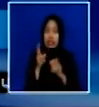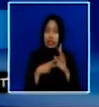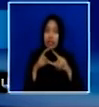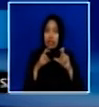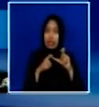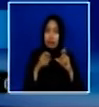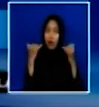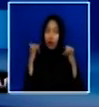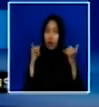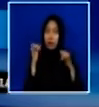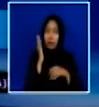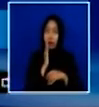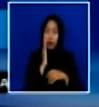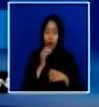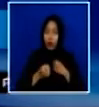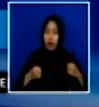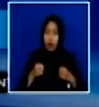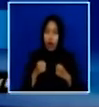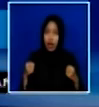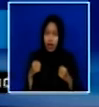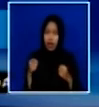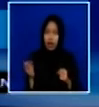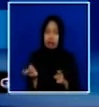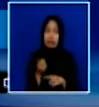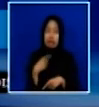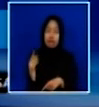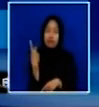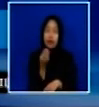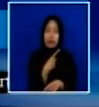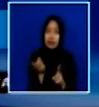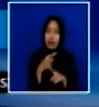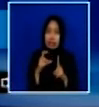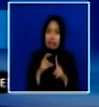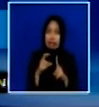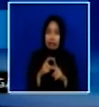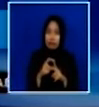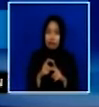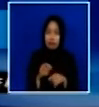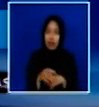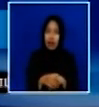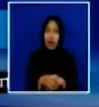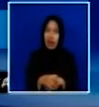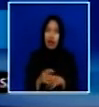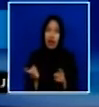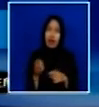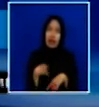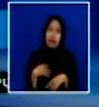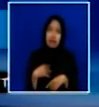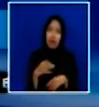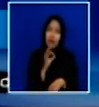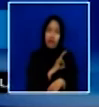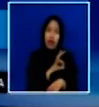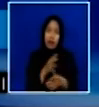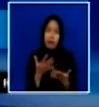Hai lah kami dari dinas komunikasi dan Informatika Kabupaten Pacitan kita ikut until dalam rangka